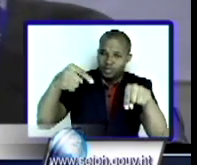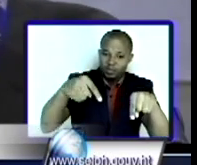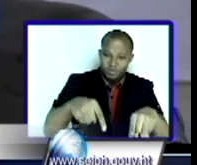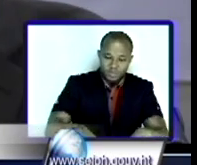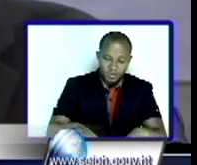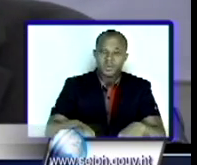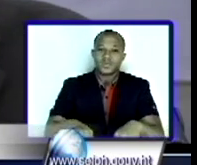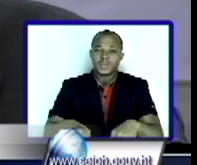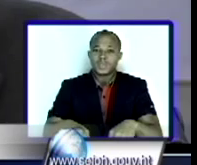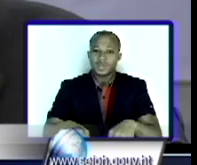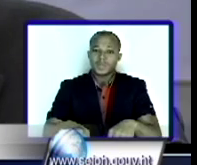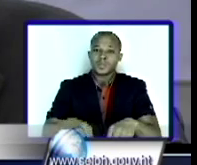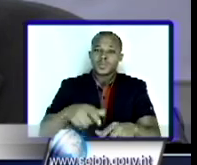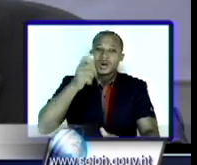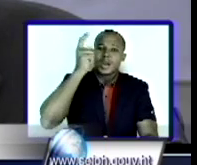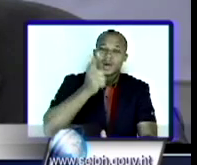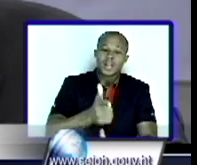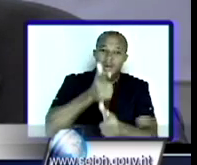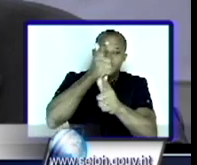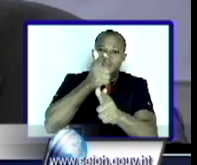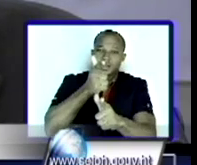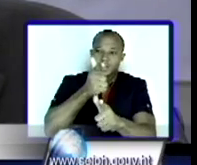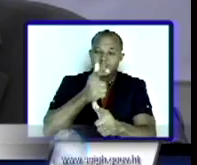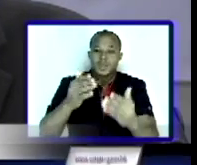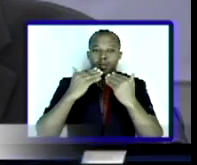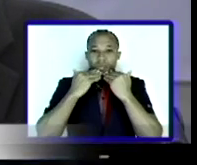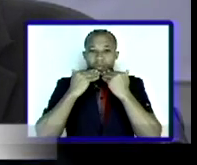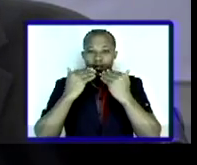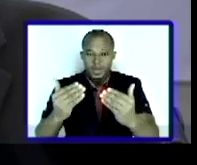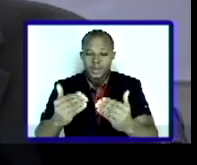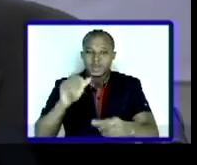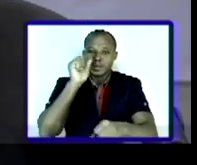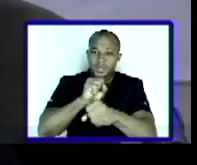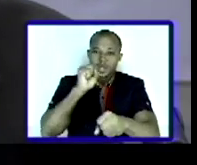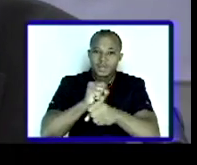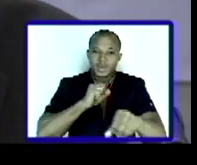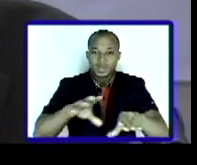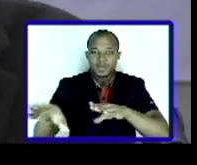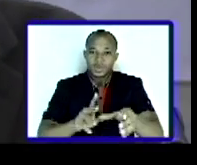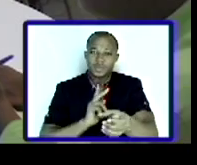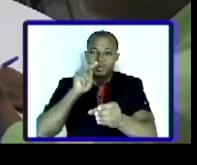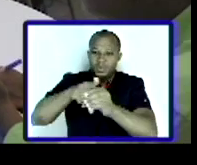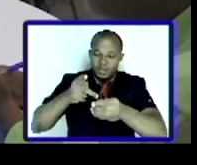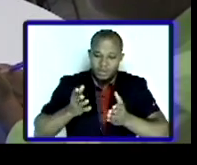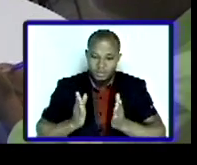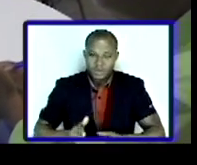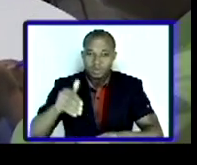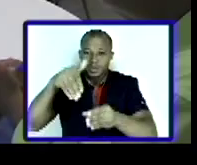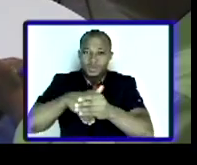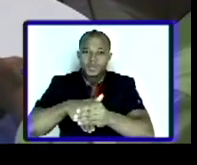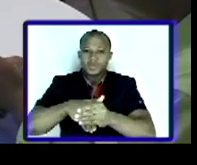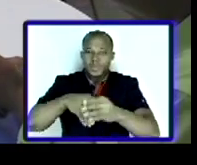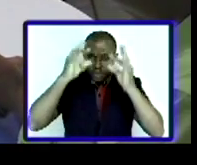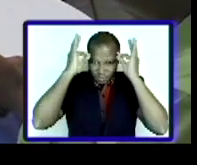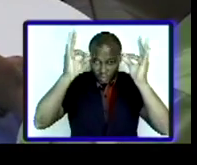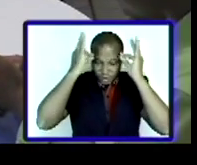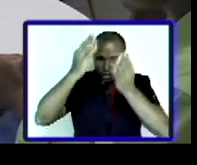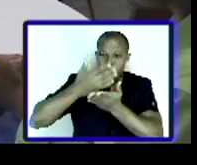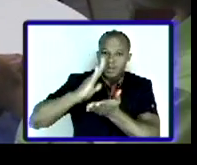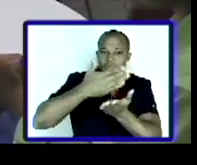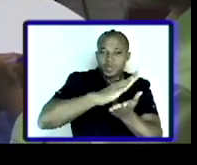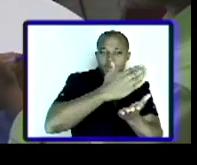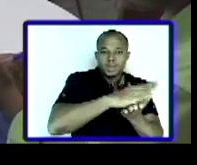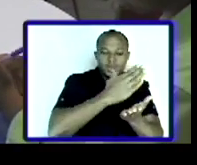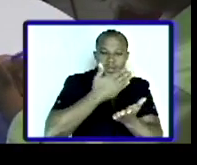ce module n'allait pas être présenté sans que je l'introduise. Merci pour le travail qui a été fait. Participants dans formation sa yo pral